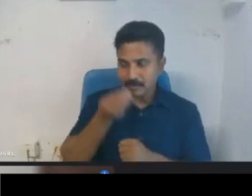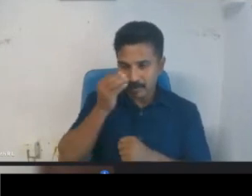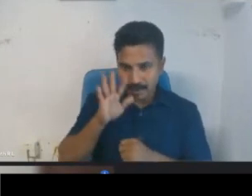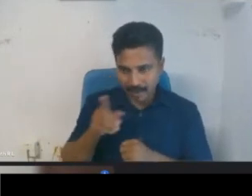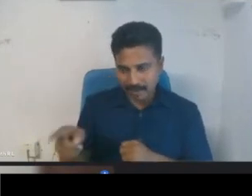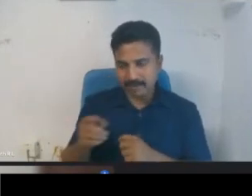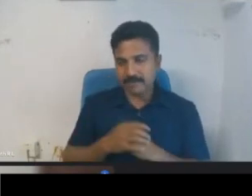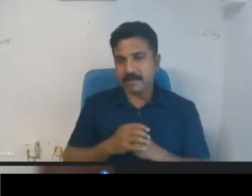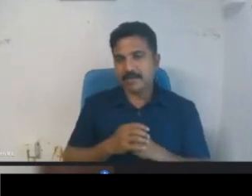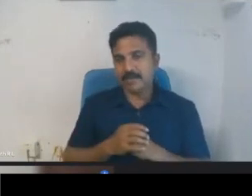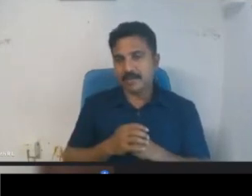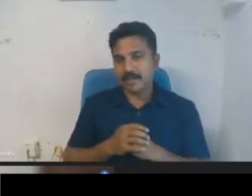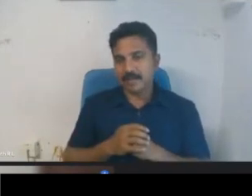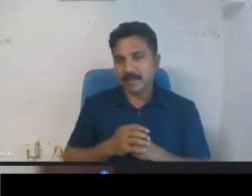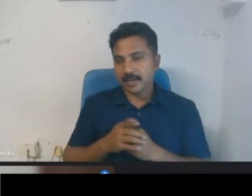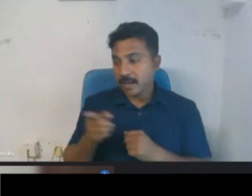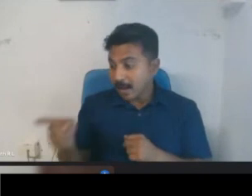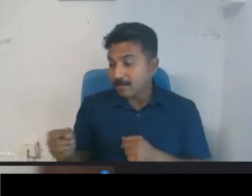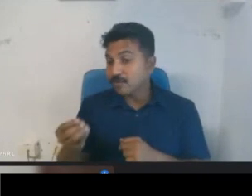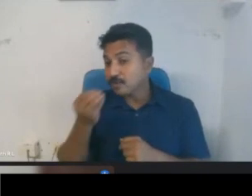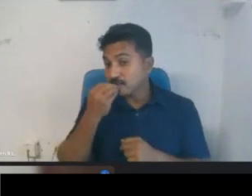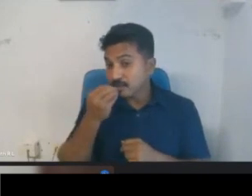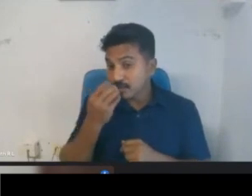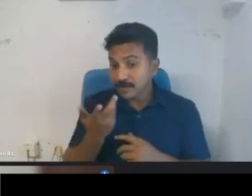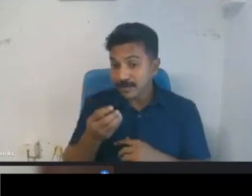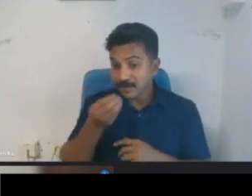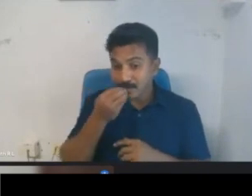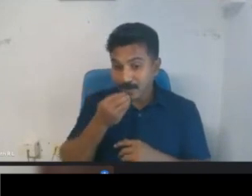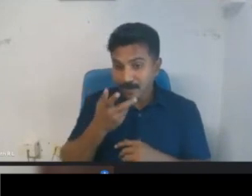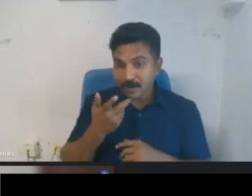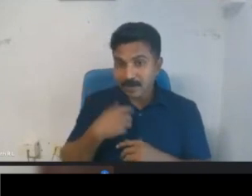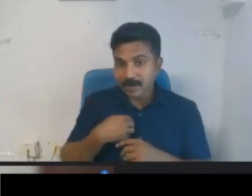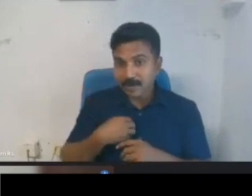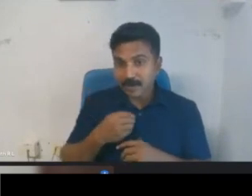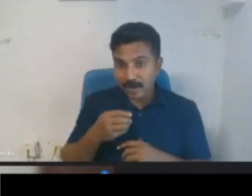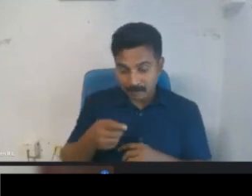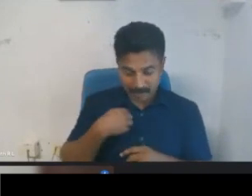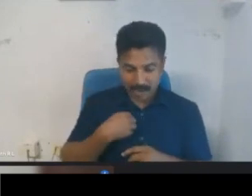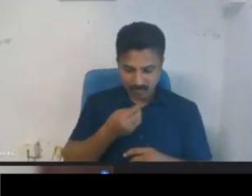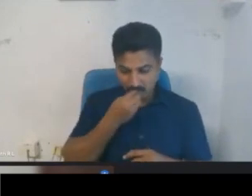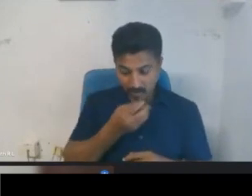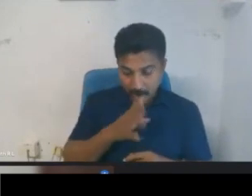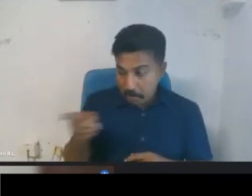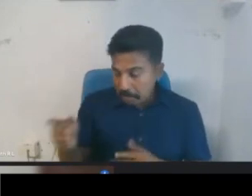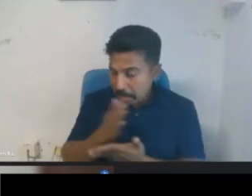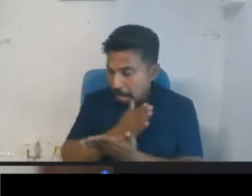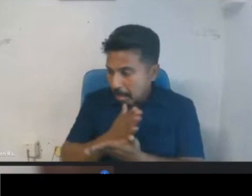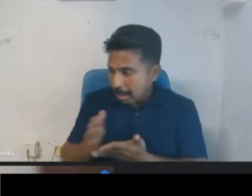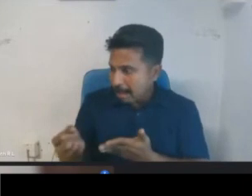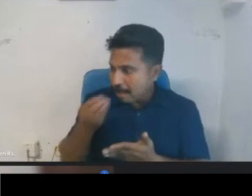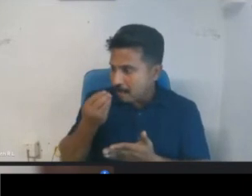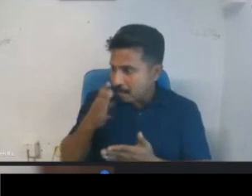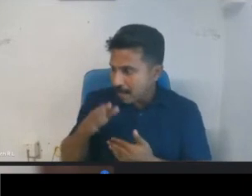കുട്ടിയായിരുന്നു ശ്യാം എന്ന് പറഞ്ഞു കഴിഞ്ഞാല്. അപ്പോ അവൻ ആഹാരം കഴിക്കുന്നത് നമ്മൾ കഴിക്കുന്നതിനേക്കാളും വളരെ വൃത്തിയായിട്ട് ആഹാരം കഴിക്കുകയും എല്ലാ